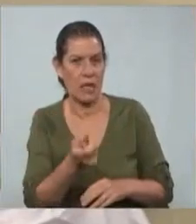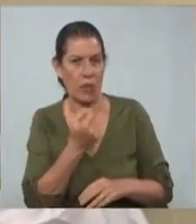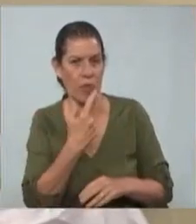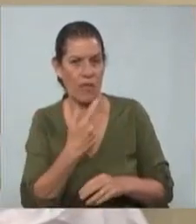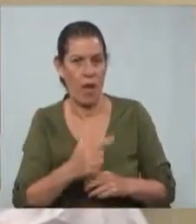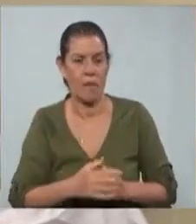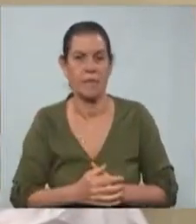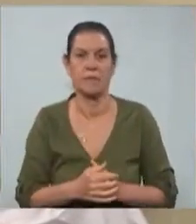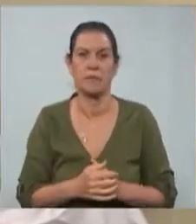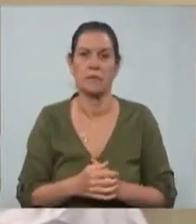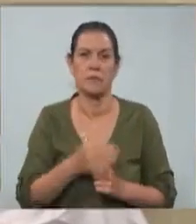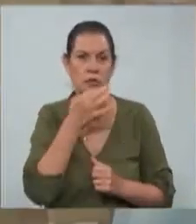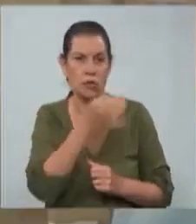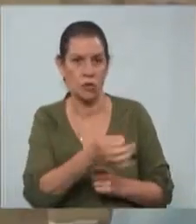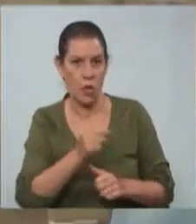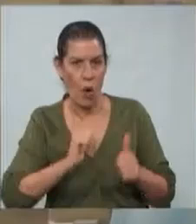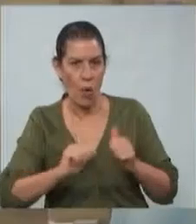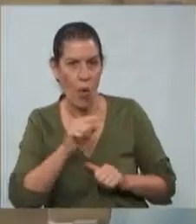כואב?